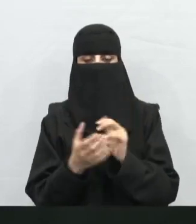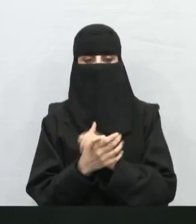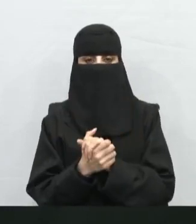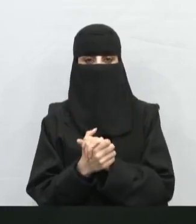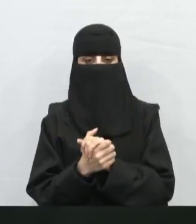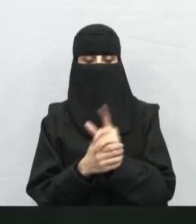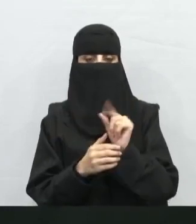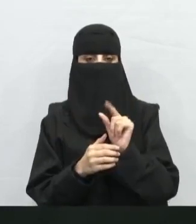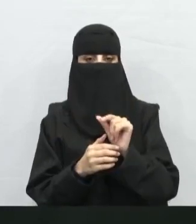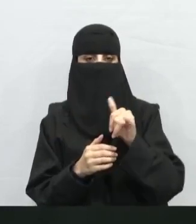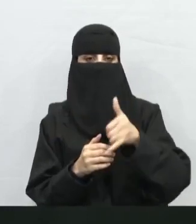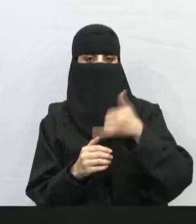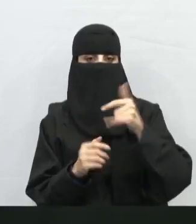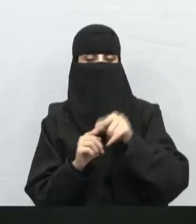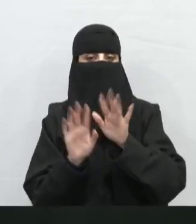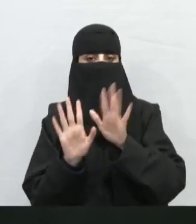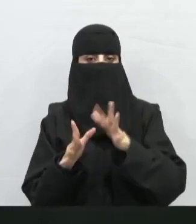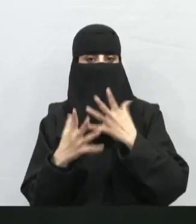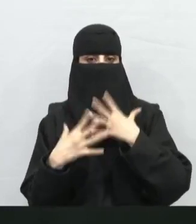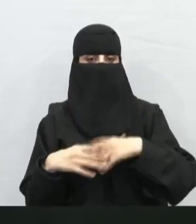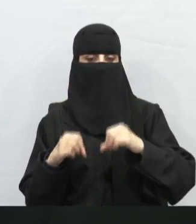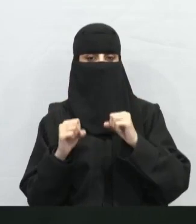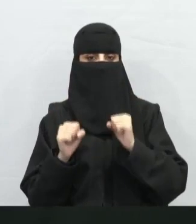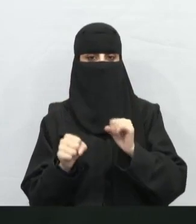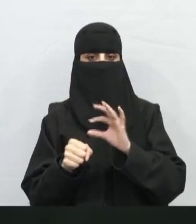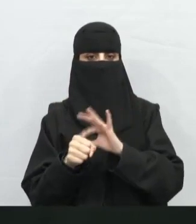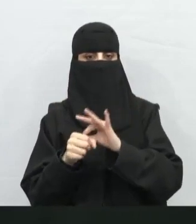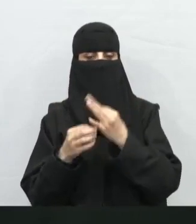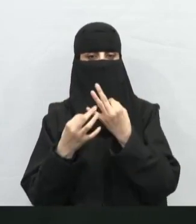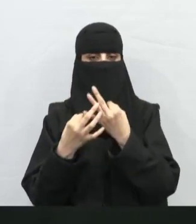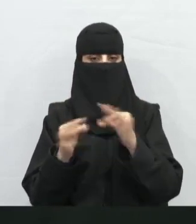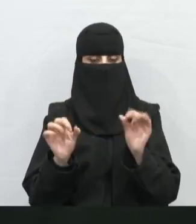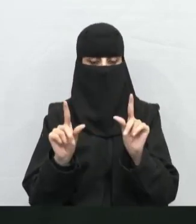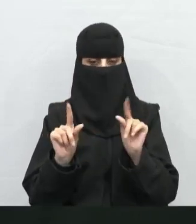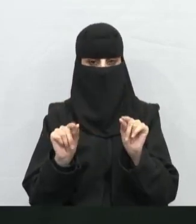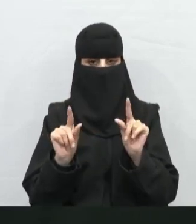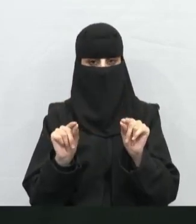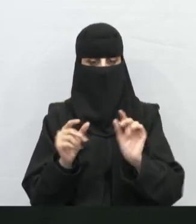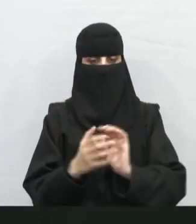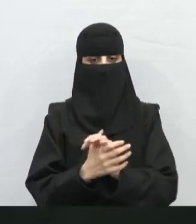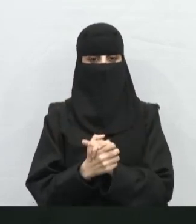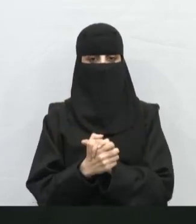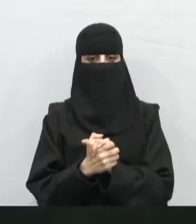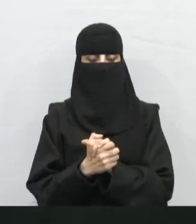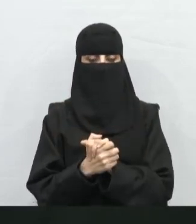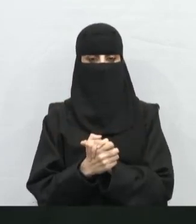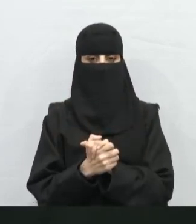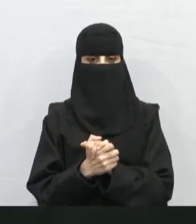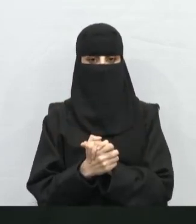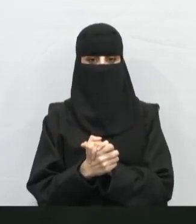احسنتم فيه شفاء ان العسل فيه شفاء للناس